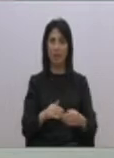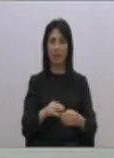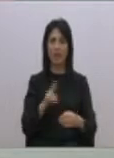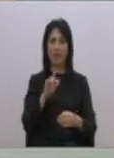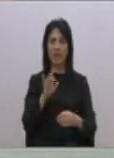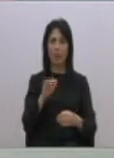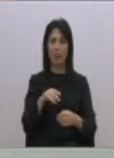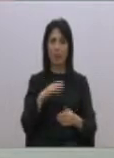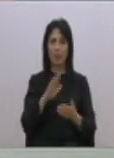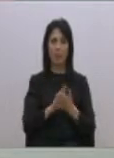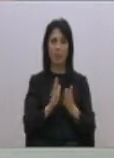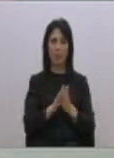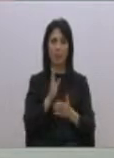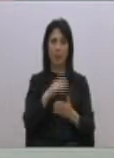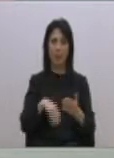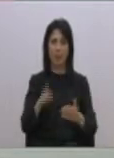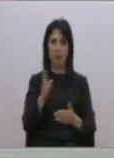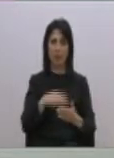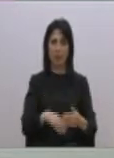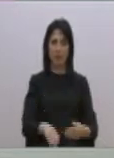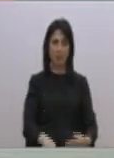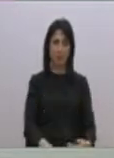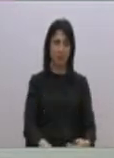debuleba am piroba batilia.